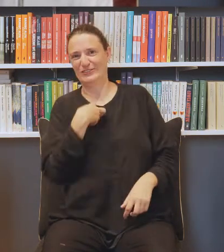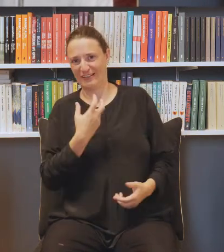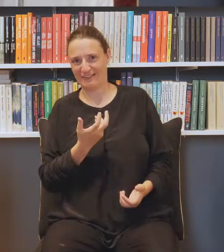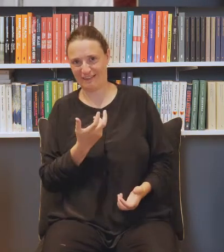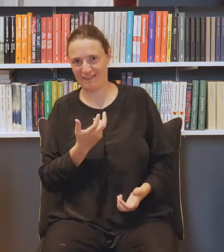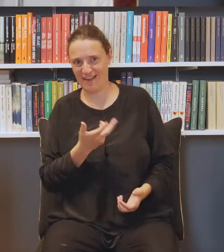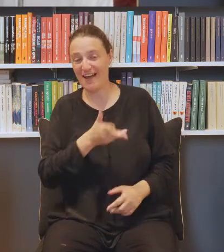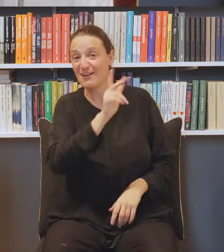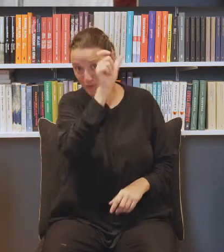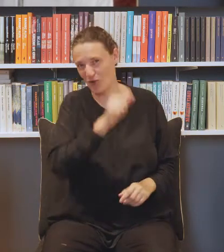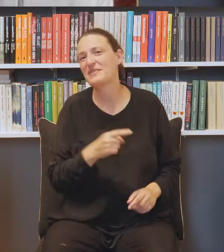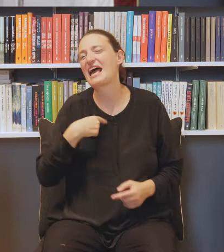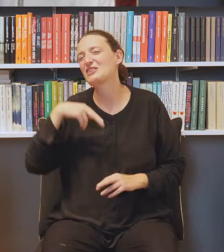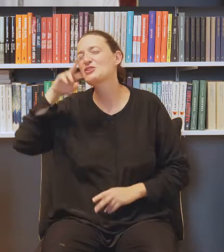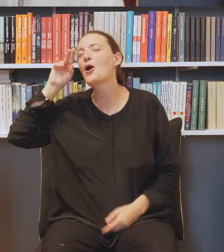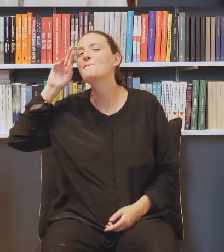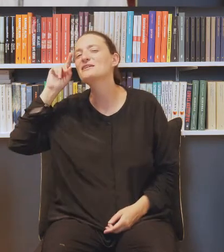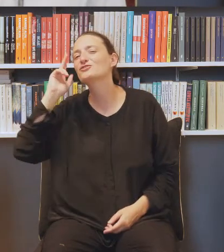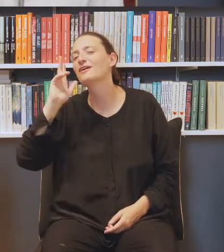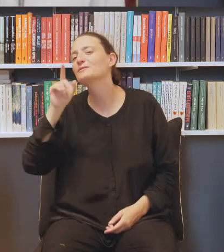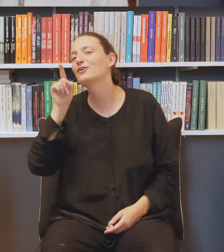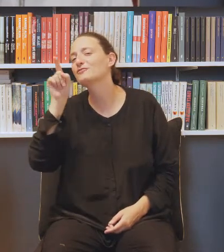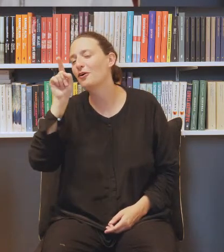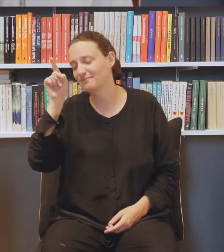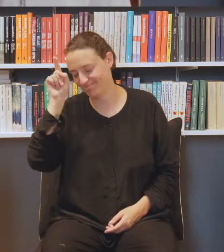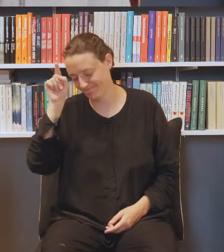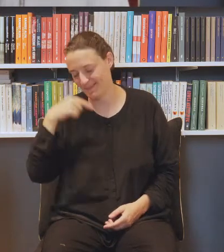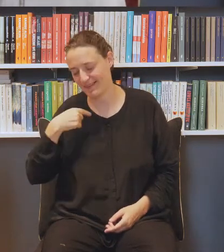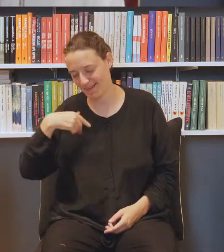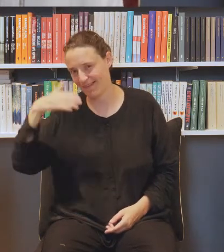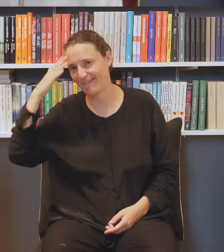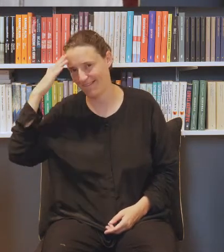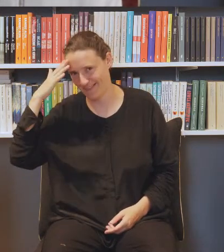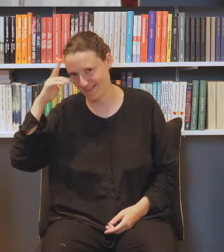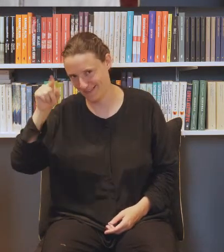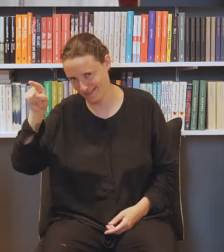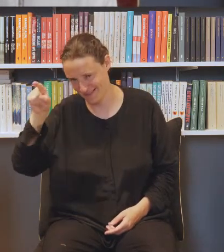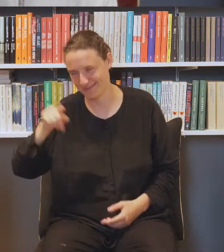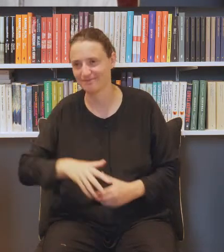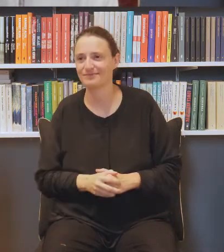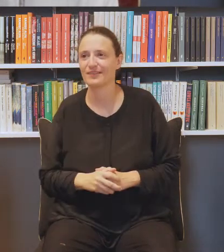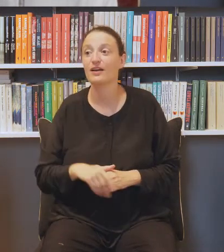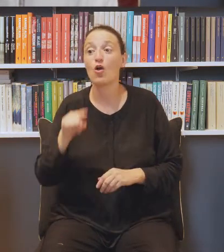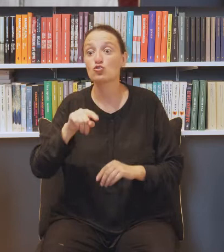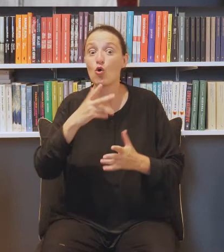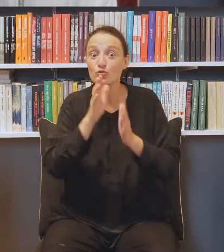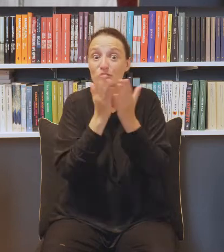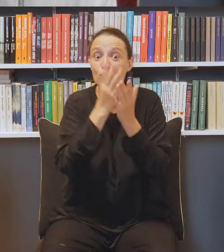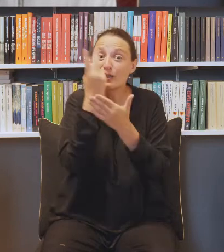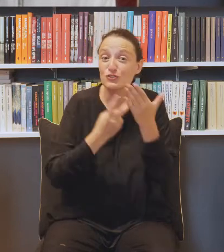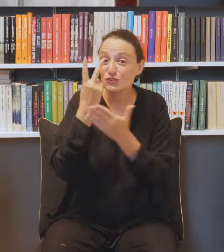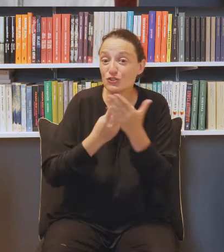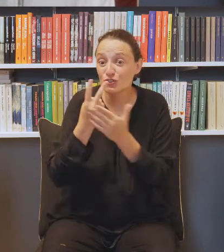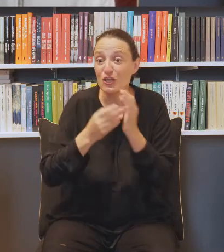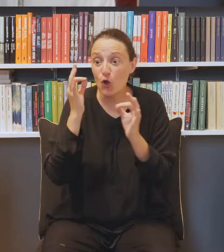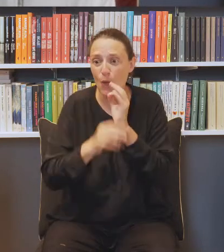lubi z Fabianic, nawet się domyślam, kto to jest. Ale no naprawdę, żeby tak dokładnie przeczytać i wskazać, że